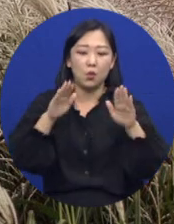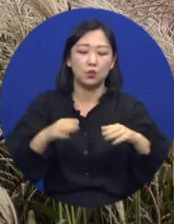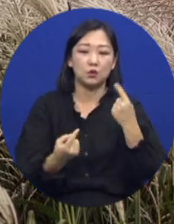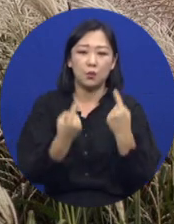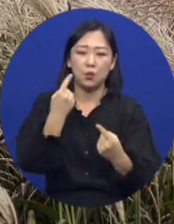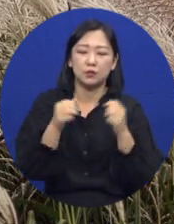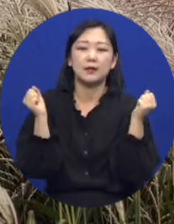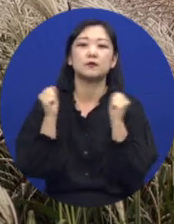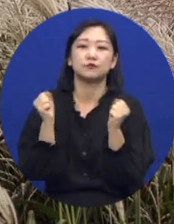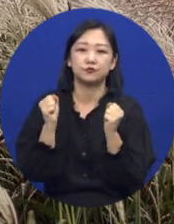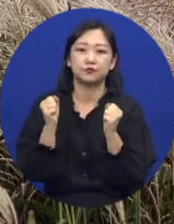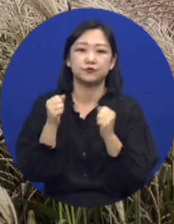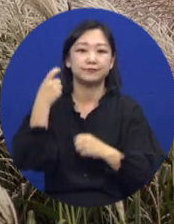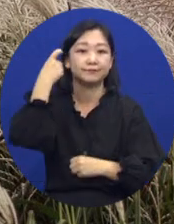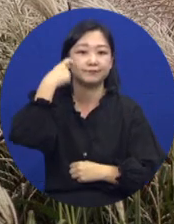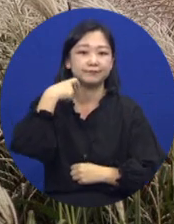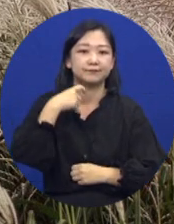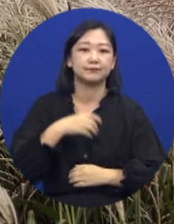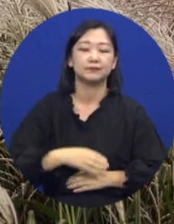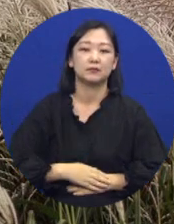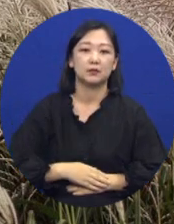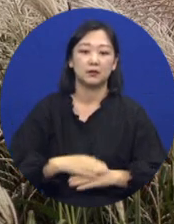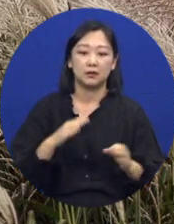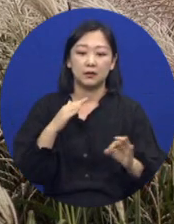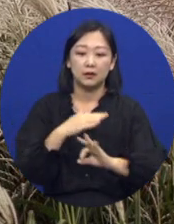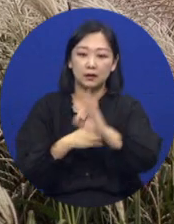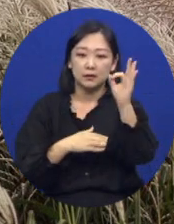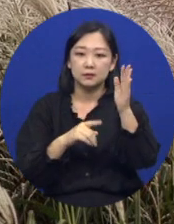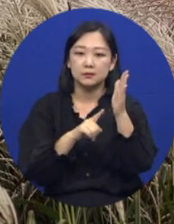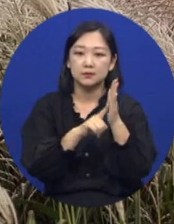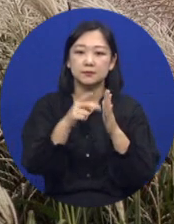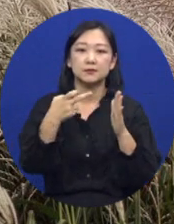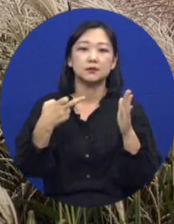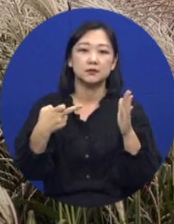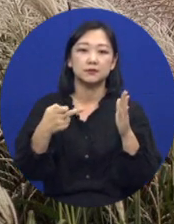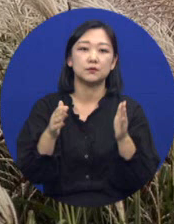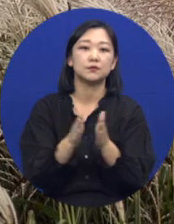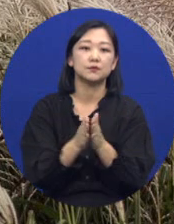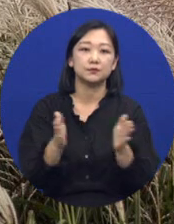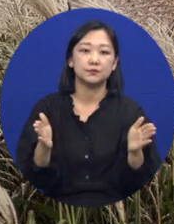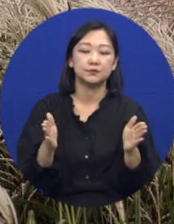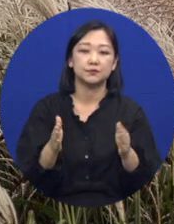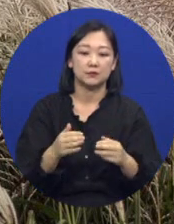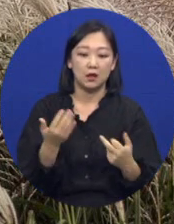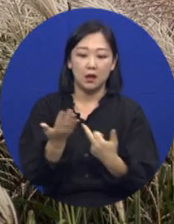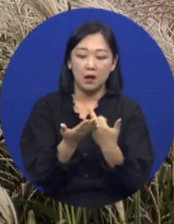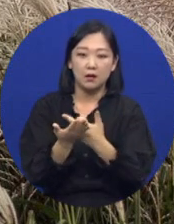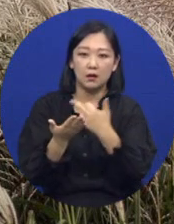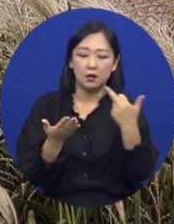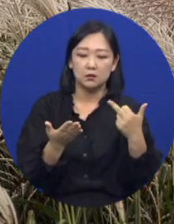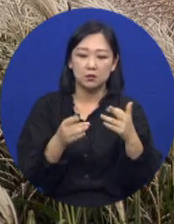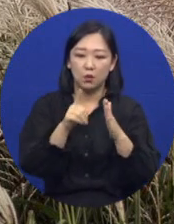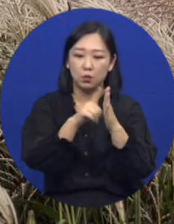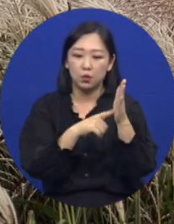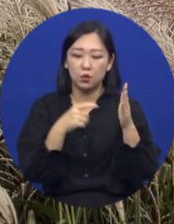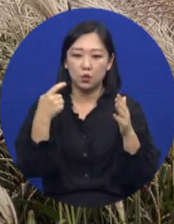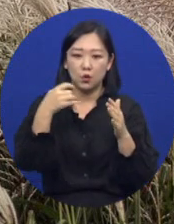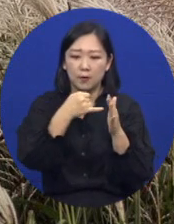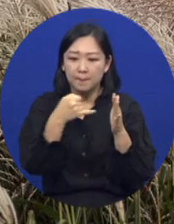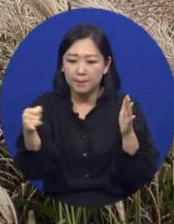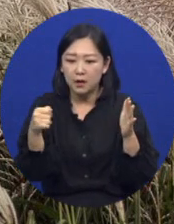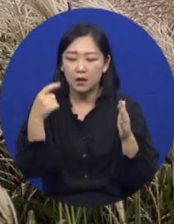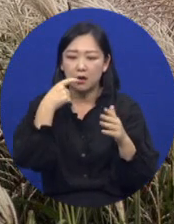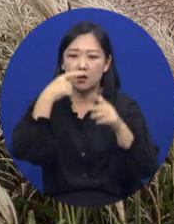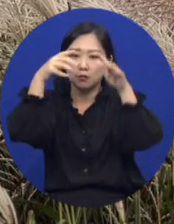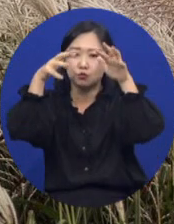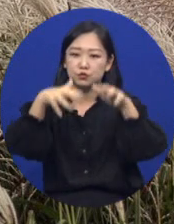더 쌀쌀하게 느껴지겠습니다. 내일 아침 최저기온 12도로 시작하겠고요. 한라산에는 기온이 영하로 떨어지면서